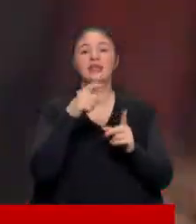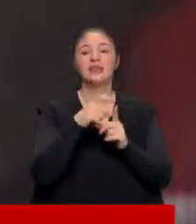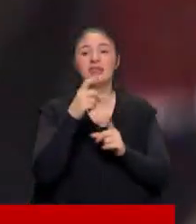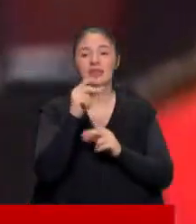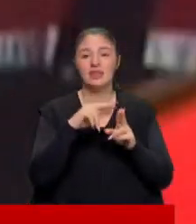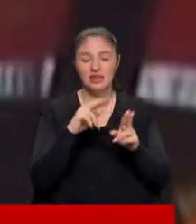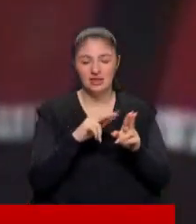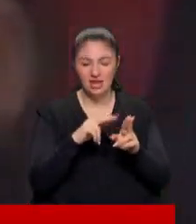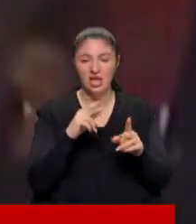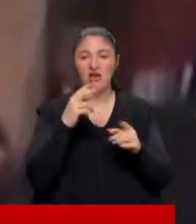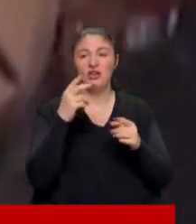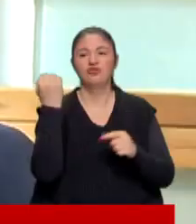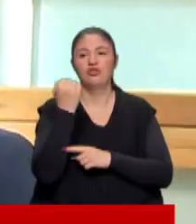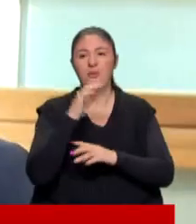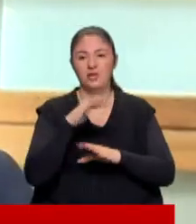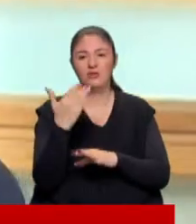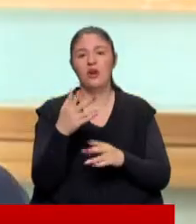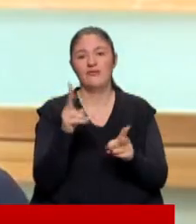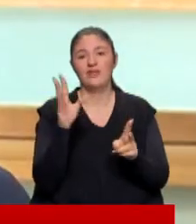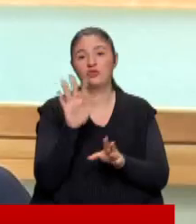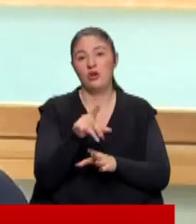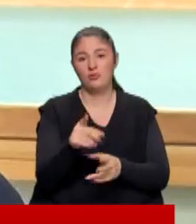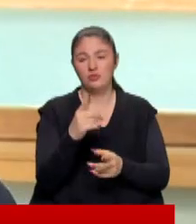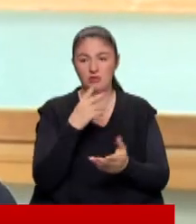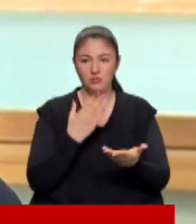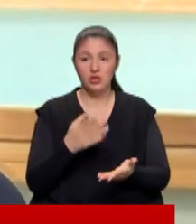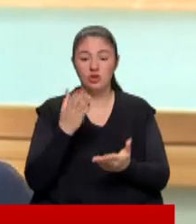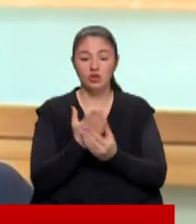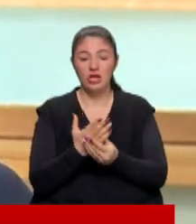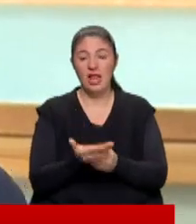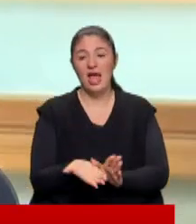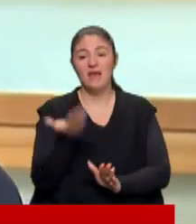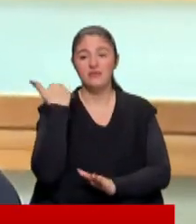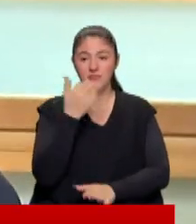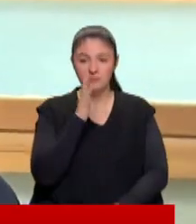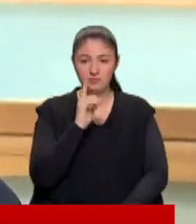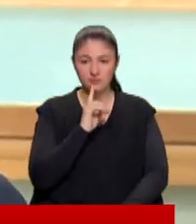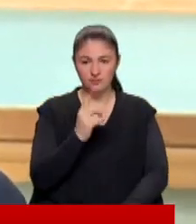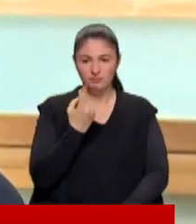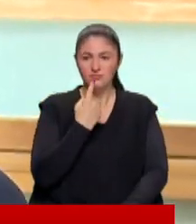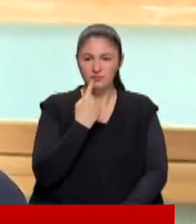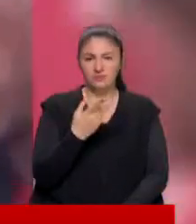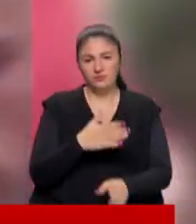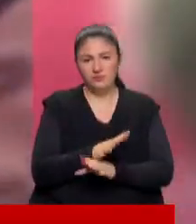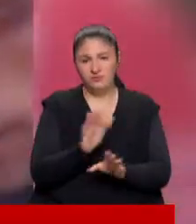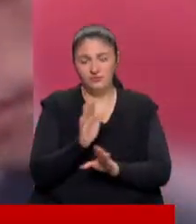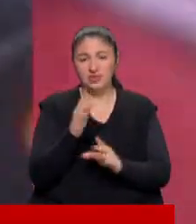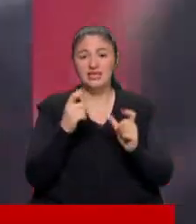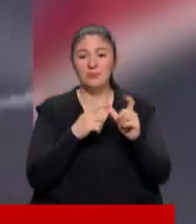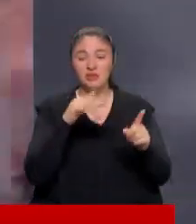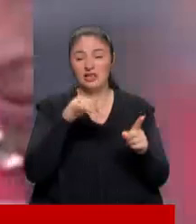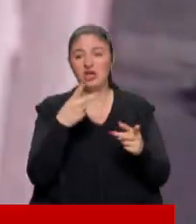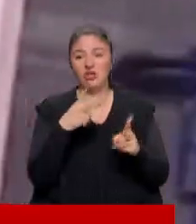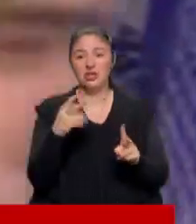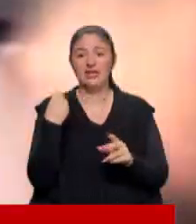cinayetinden tahliye edildikten sonra. Özellikle dosyaların evveliyatını bilmeden hüküm vermek de doğru değil. Samas